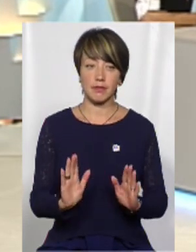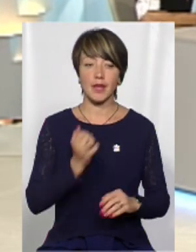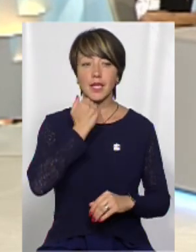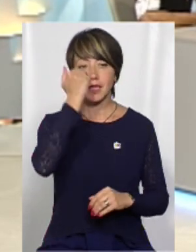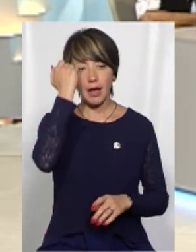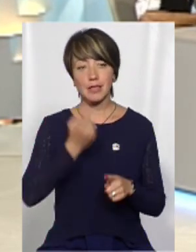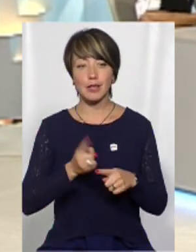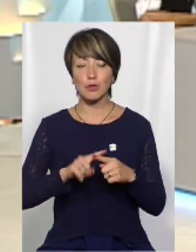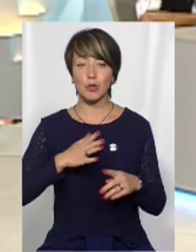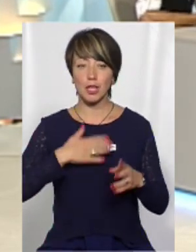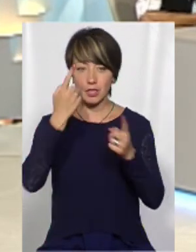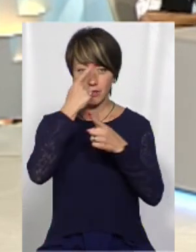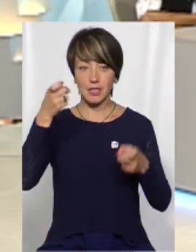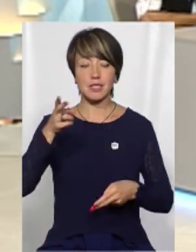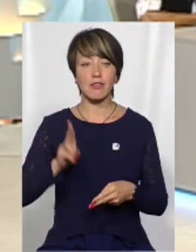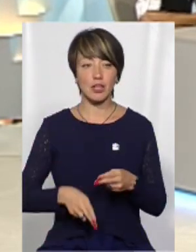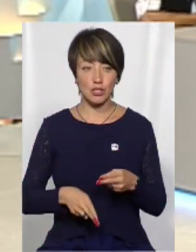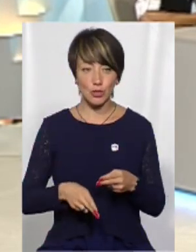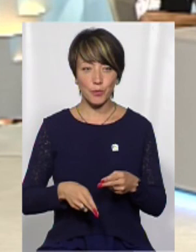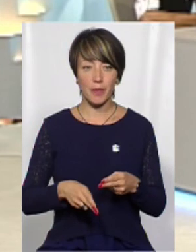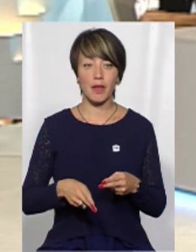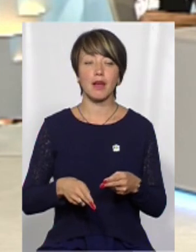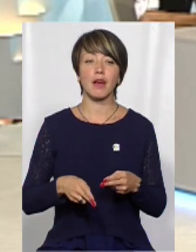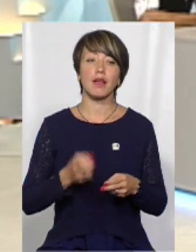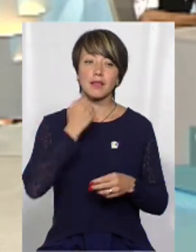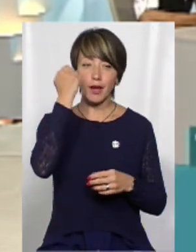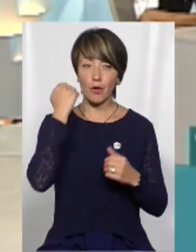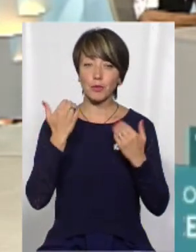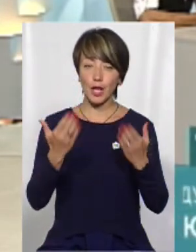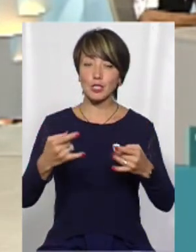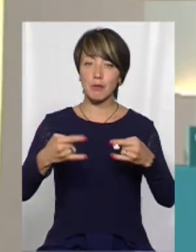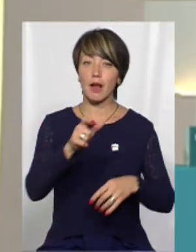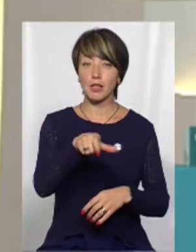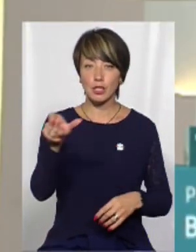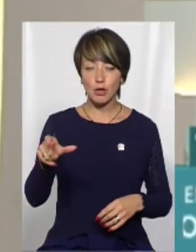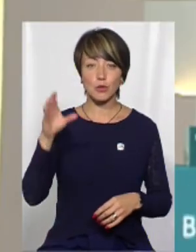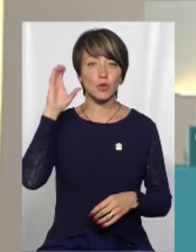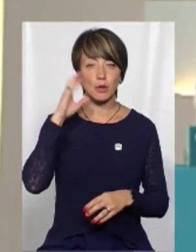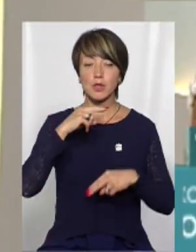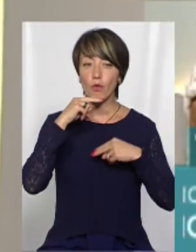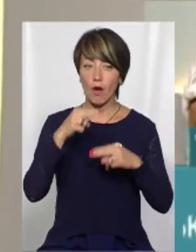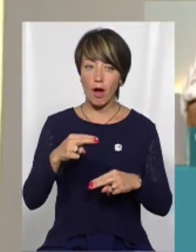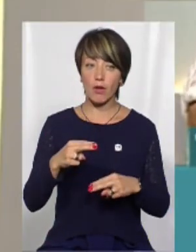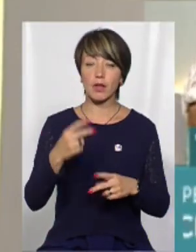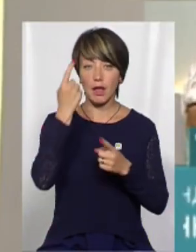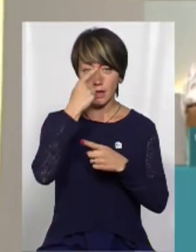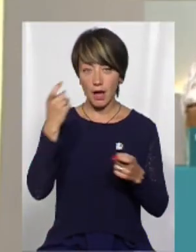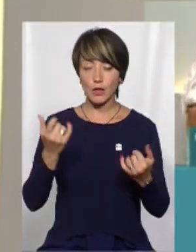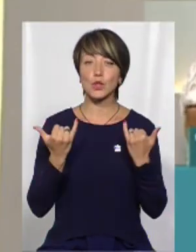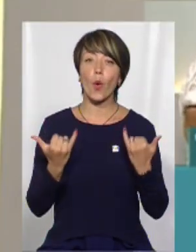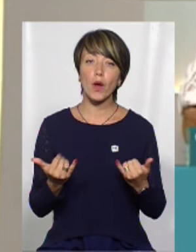Дякую. На цьому наш ефір завершено. Дякую нашим глядачам та слухачам за увагу. Нагадаю,